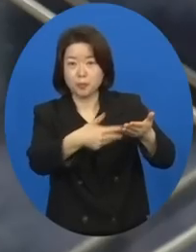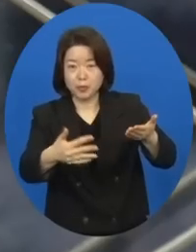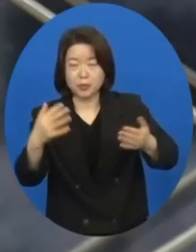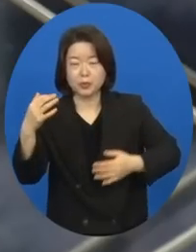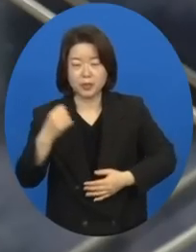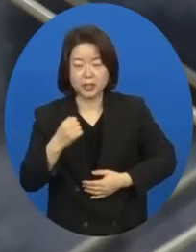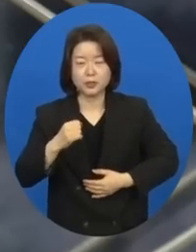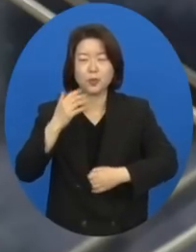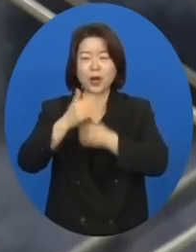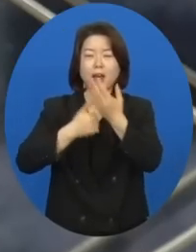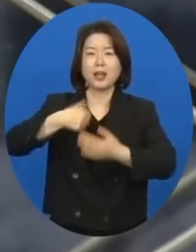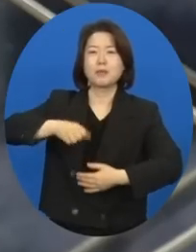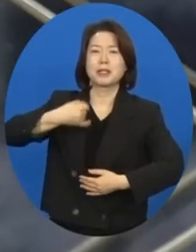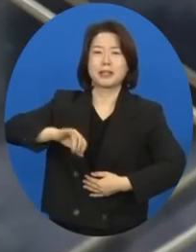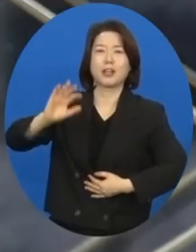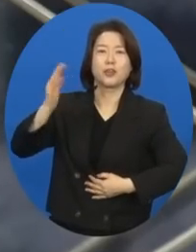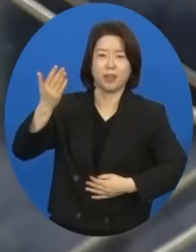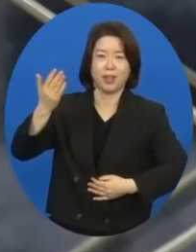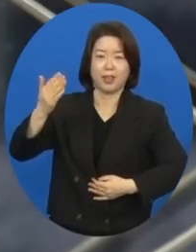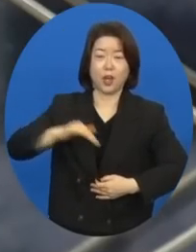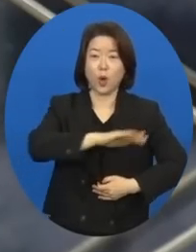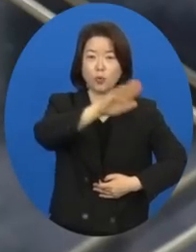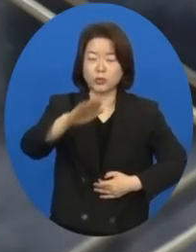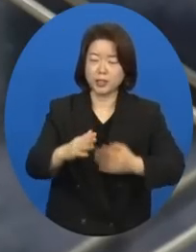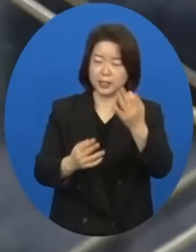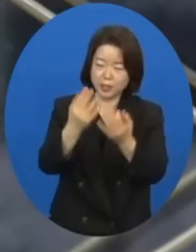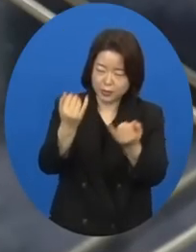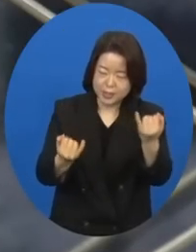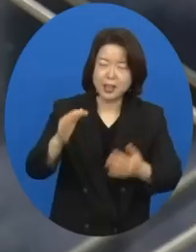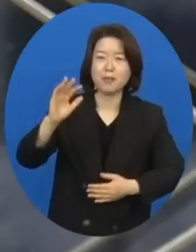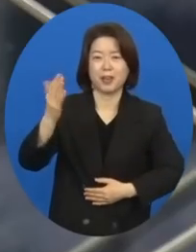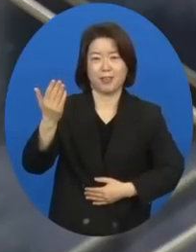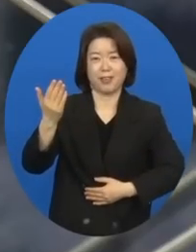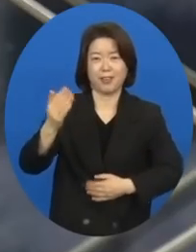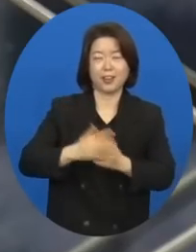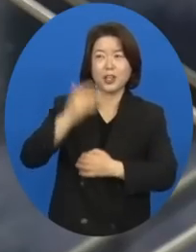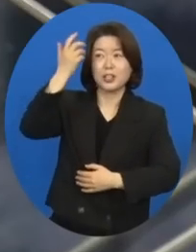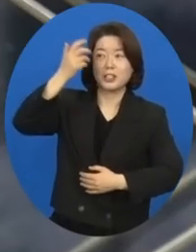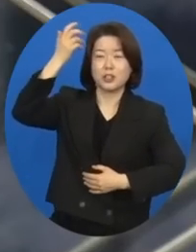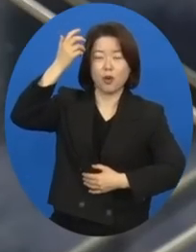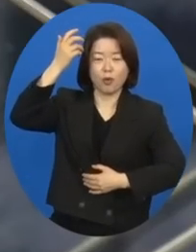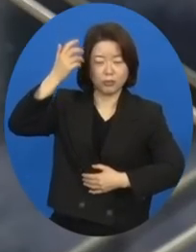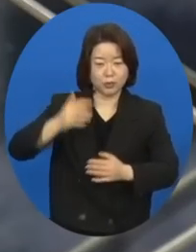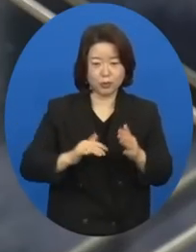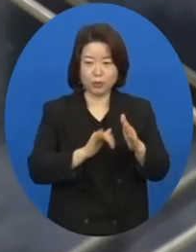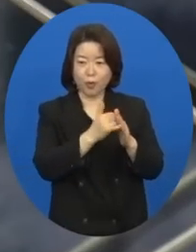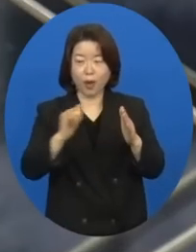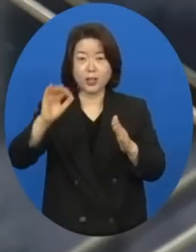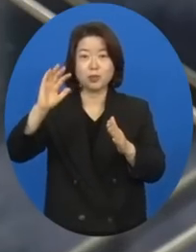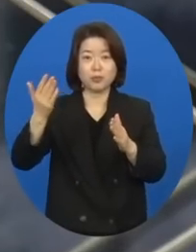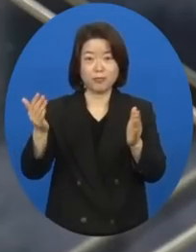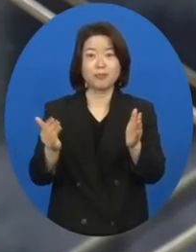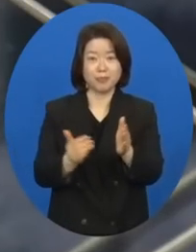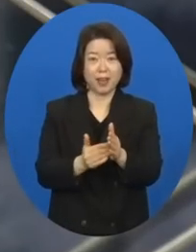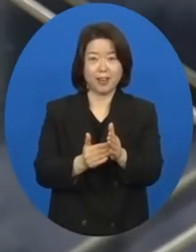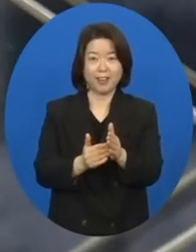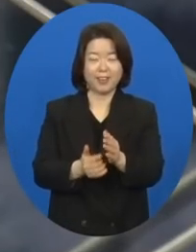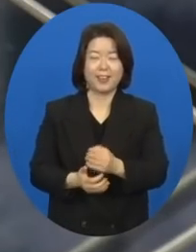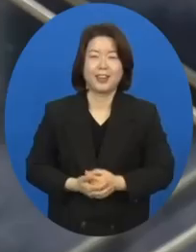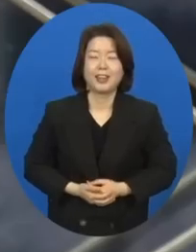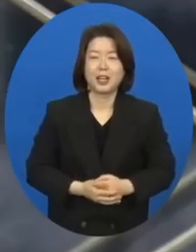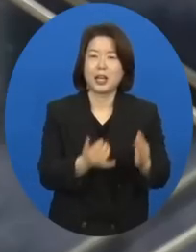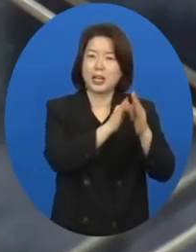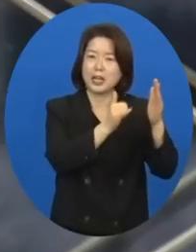자녀가 되었고 이제 우리는 형제 자매가 되어서 영적인 가족이 되었다 하였죠. 여러분